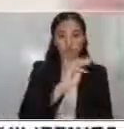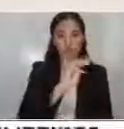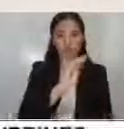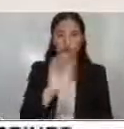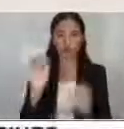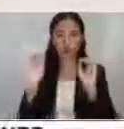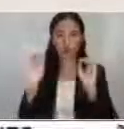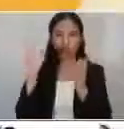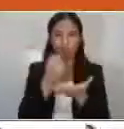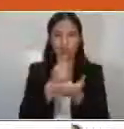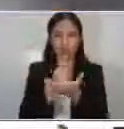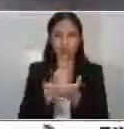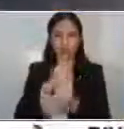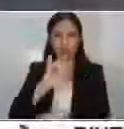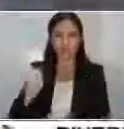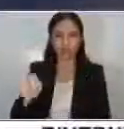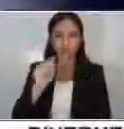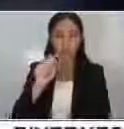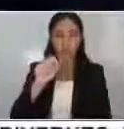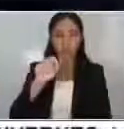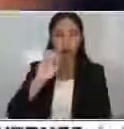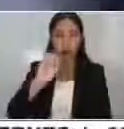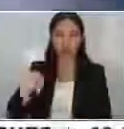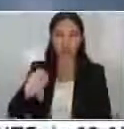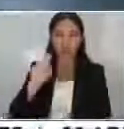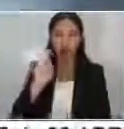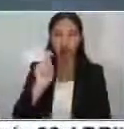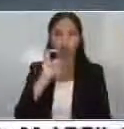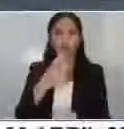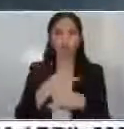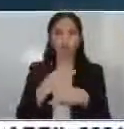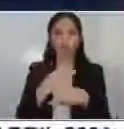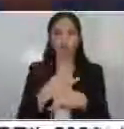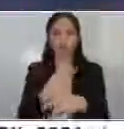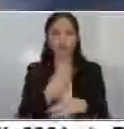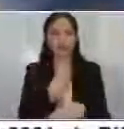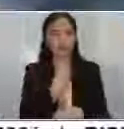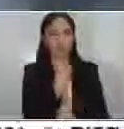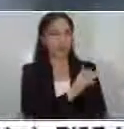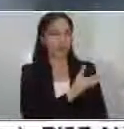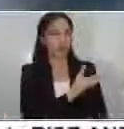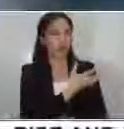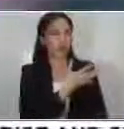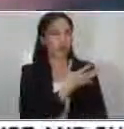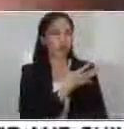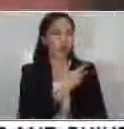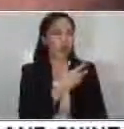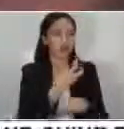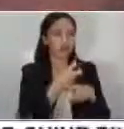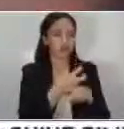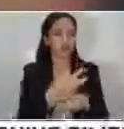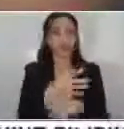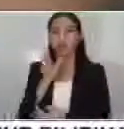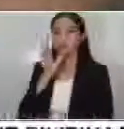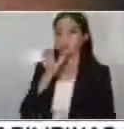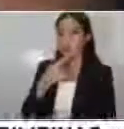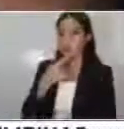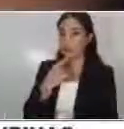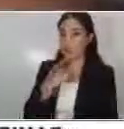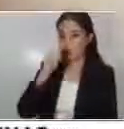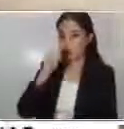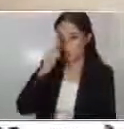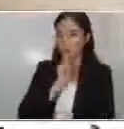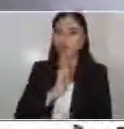lahat ng pinaghirapan mo. Sa kabilang banda, naikwento rin ni Bayani sa TalkBiz na abot-abot